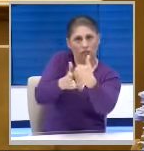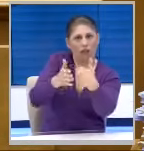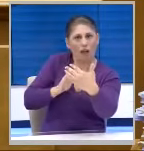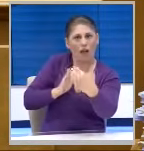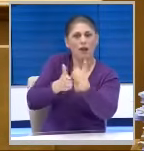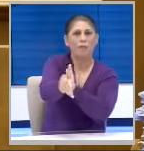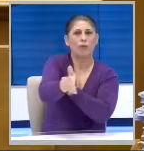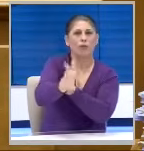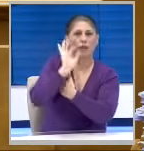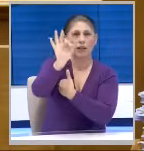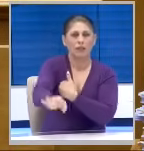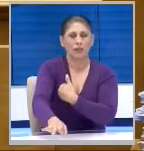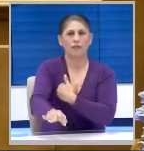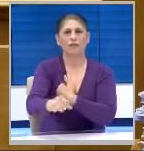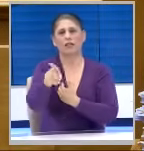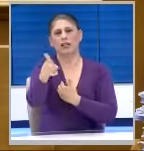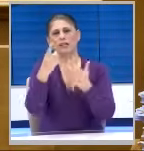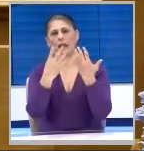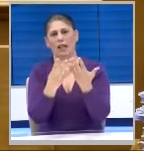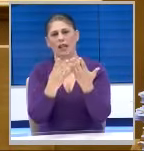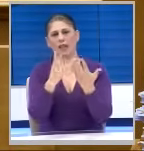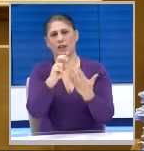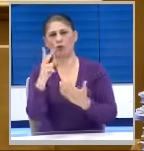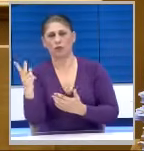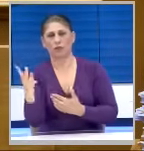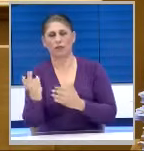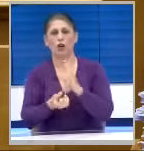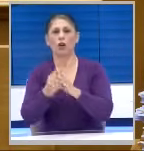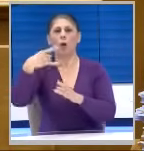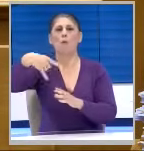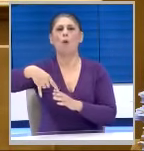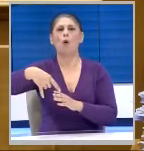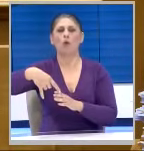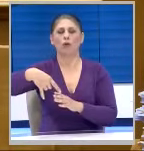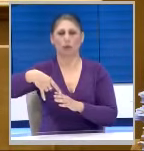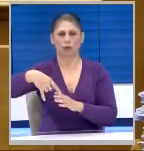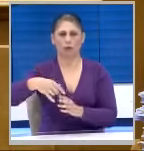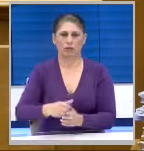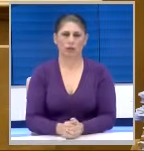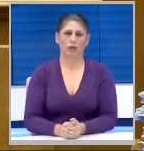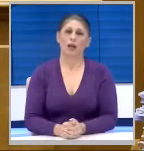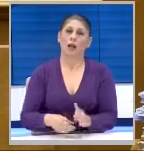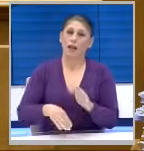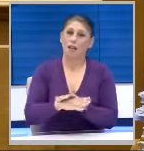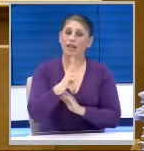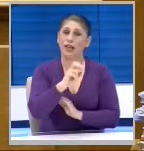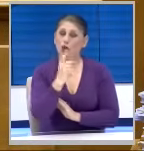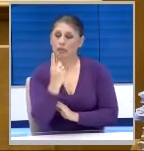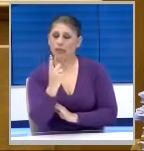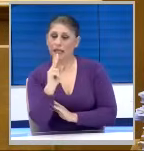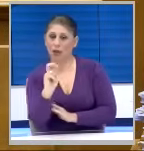αφίχθη 21 και 22 στο σταθμό νέων πόρων από τη γραμμή καθόδου αναχώρησε στις